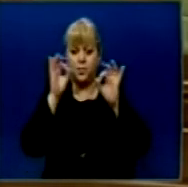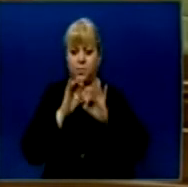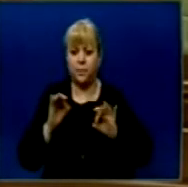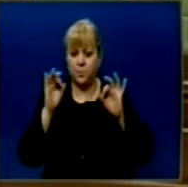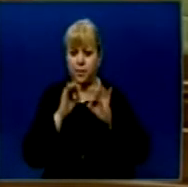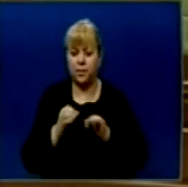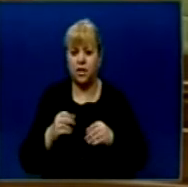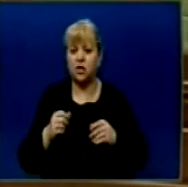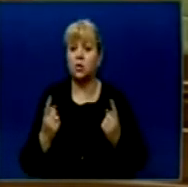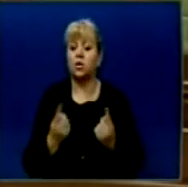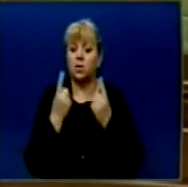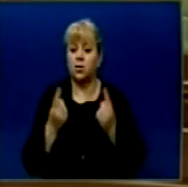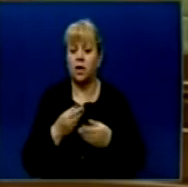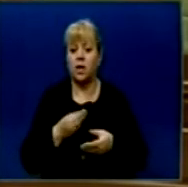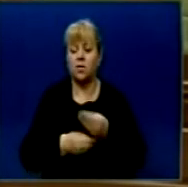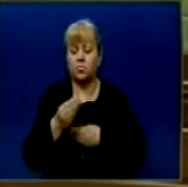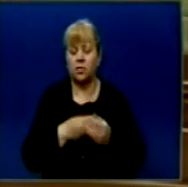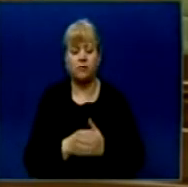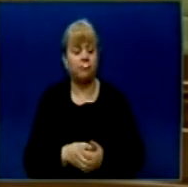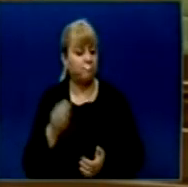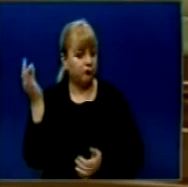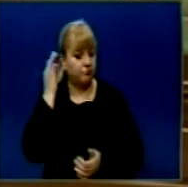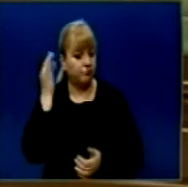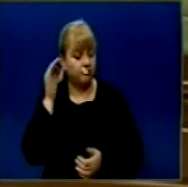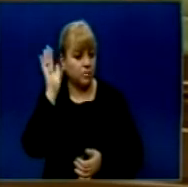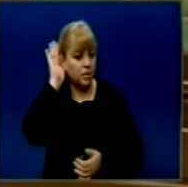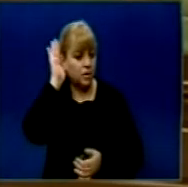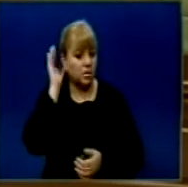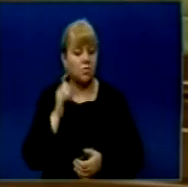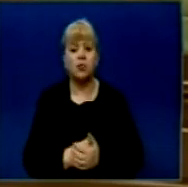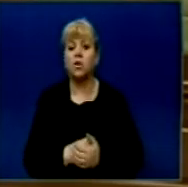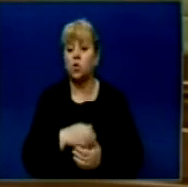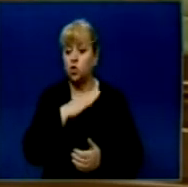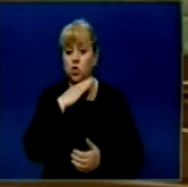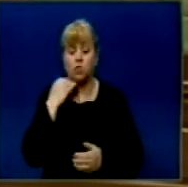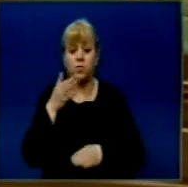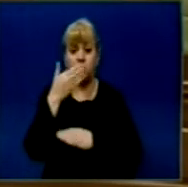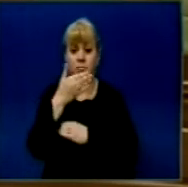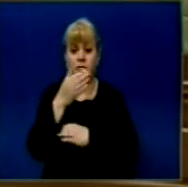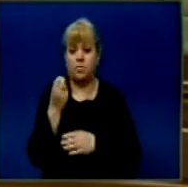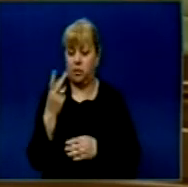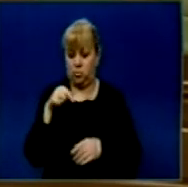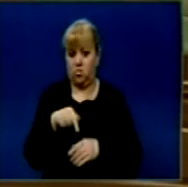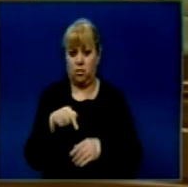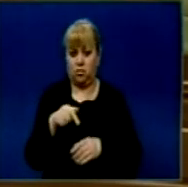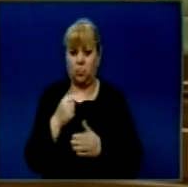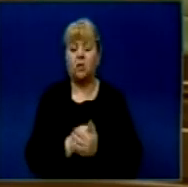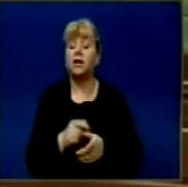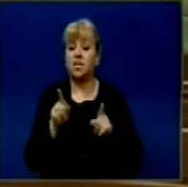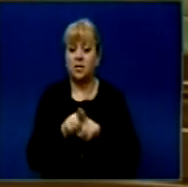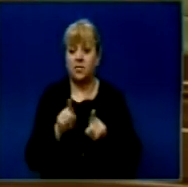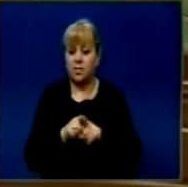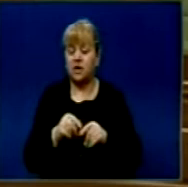me gjendjen ekonomike në Kosovë. I dëgjova këtu nga disa ministra që thanë po është rëndësishme se shumica bizneseve që kanë Prishtinë. Pra sipas kësaj